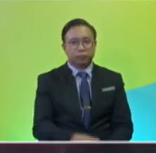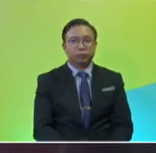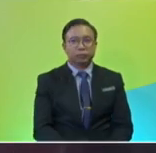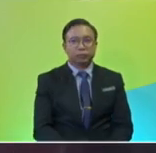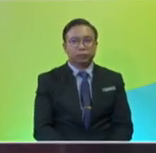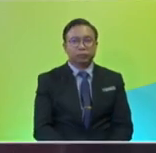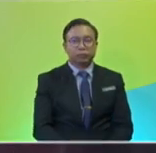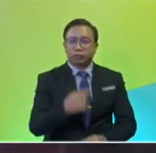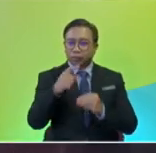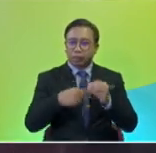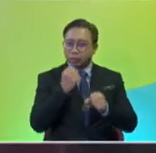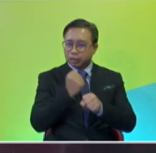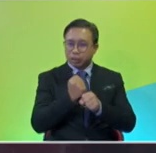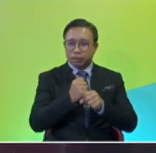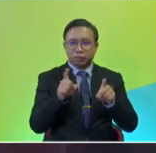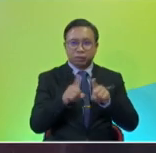Perasaan apabila bekerjasama dengan keluarga?